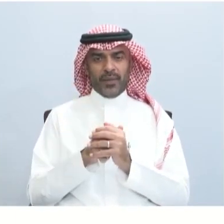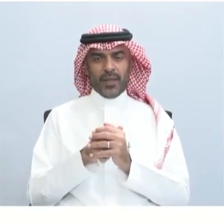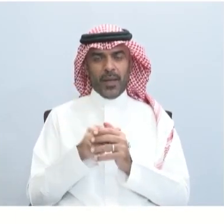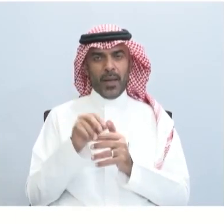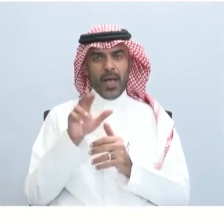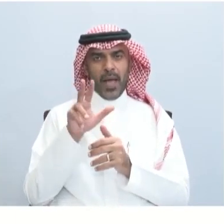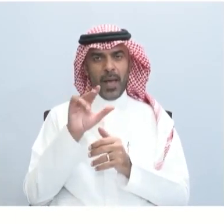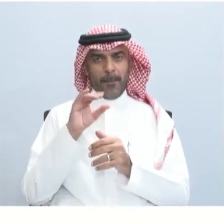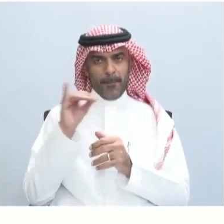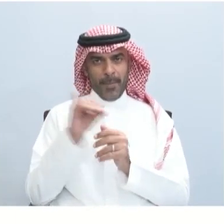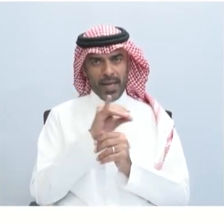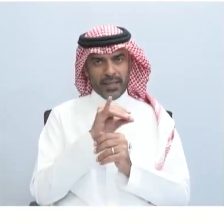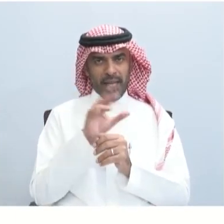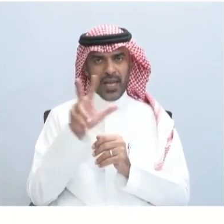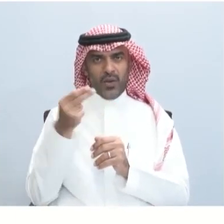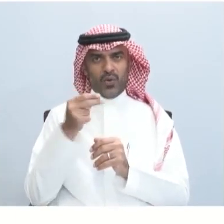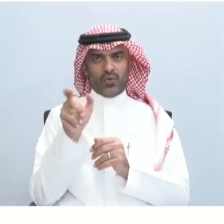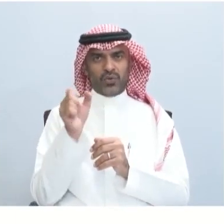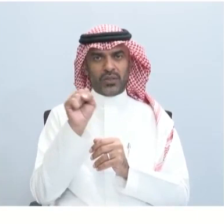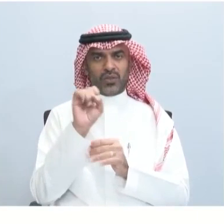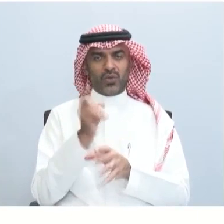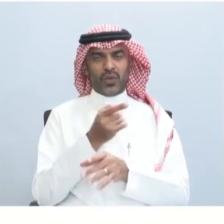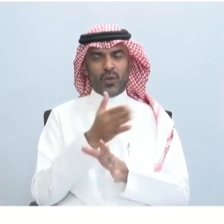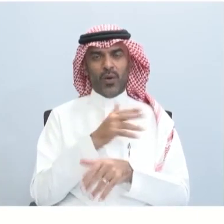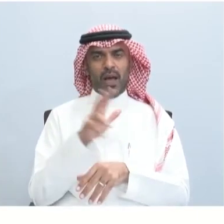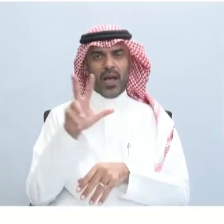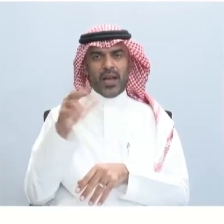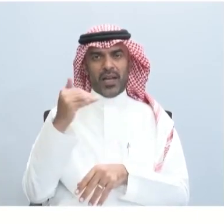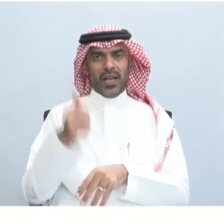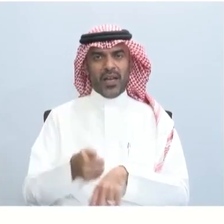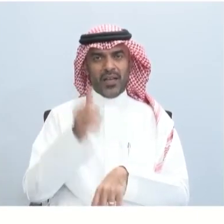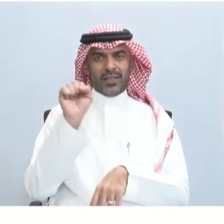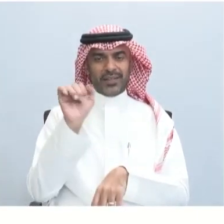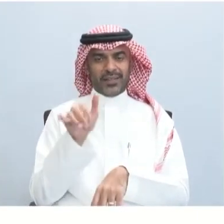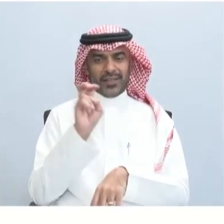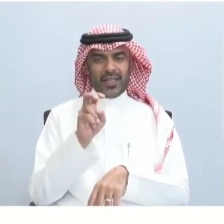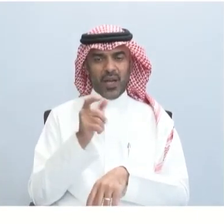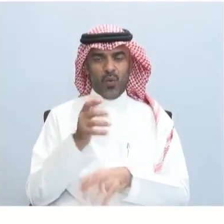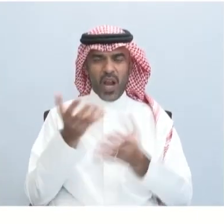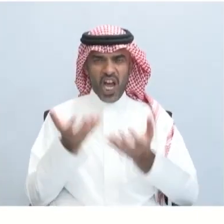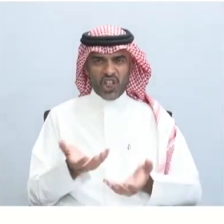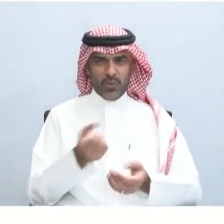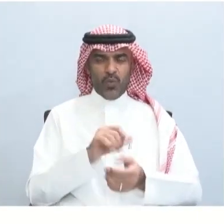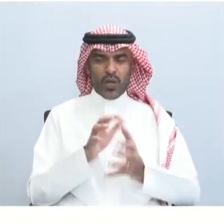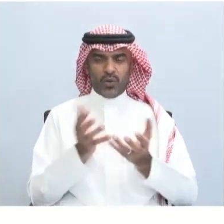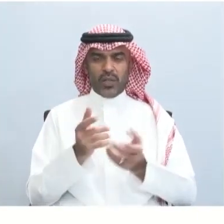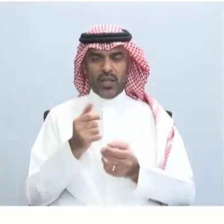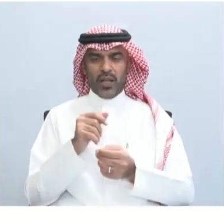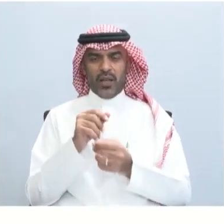العنصر الخاصيه الحجم الكتله العناصر